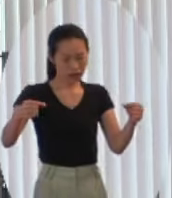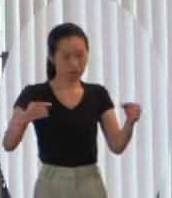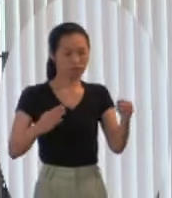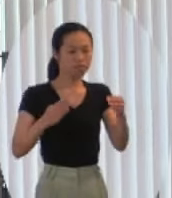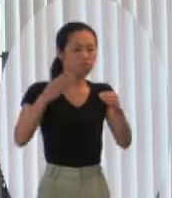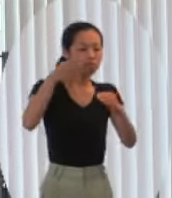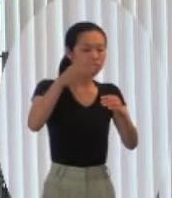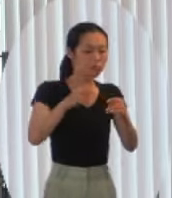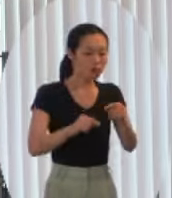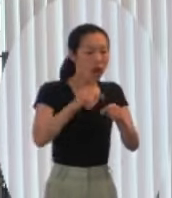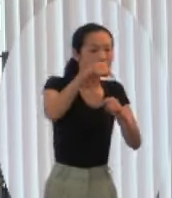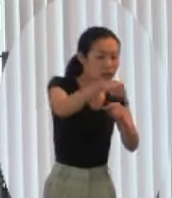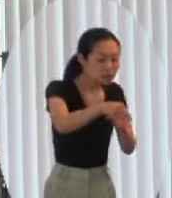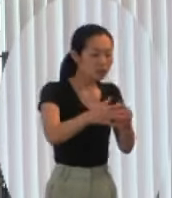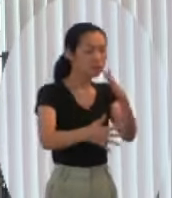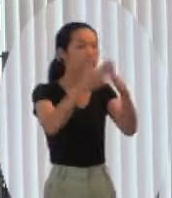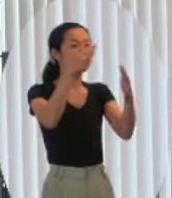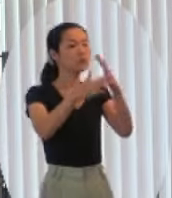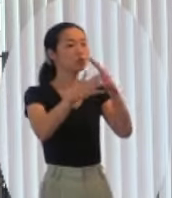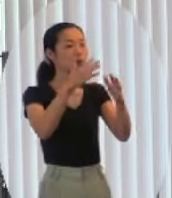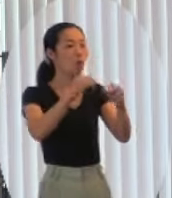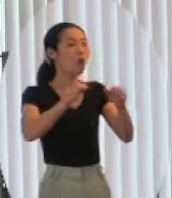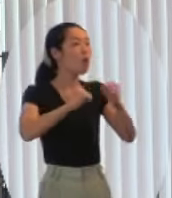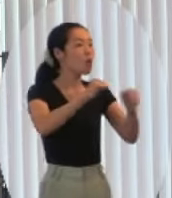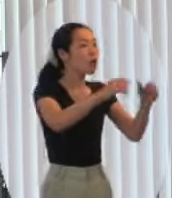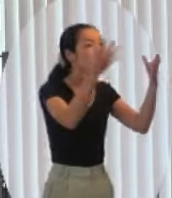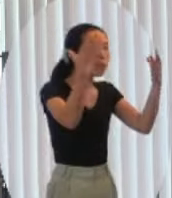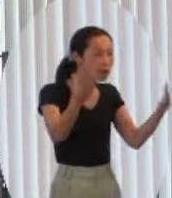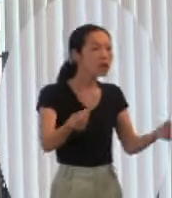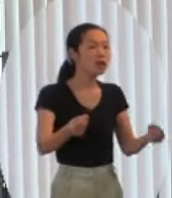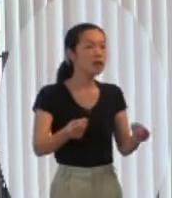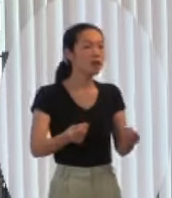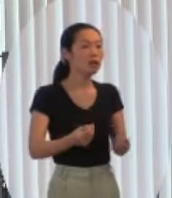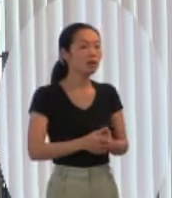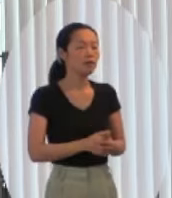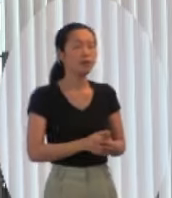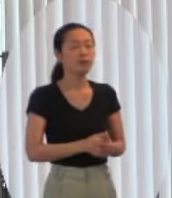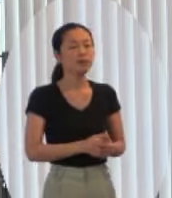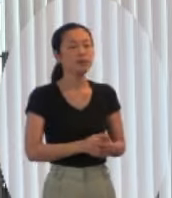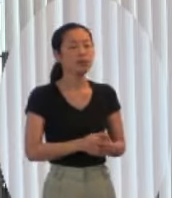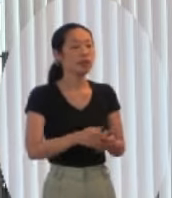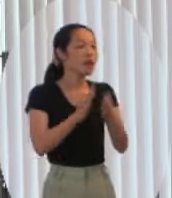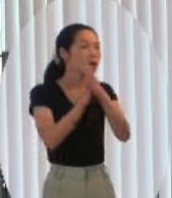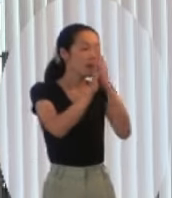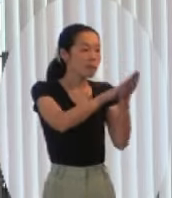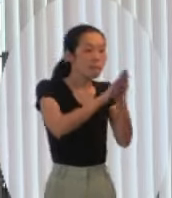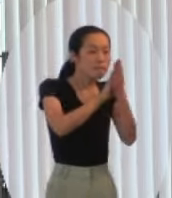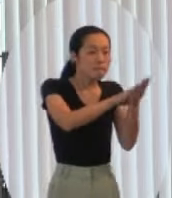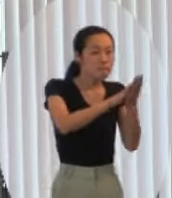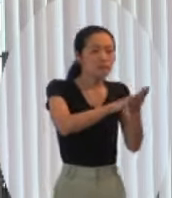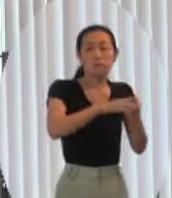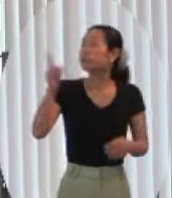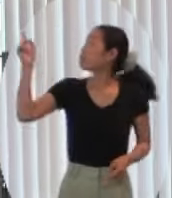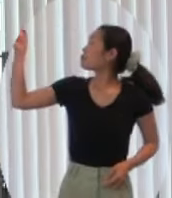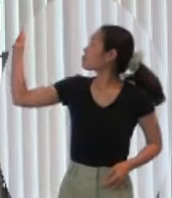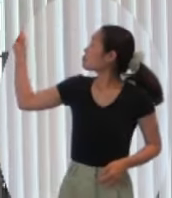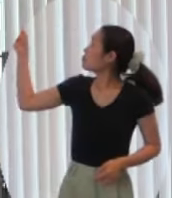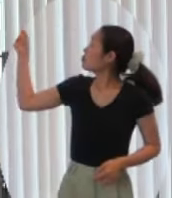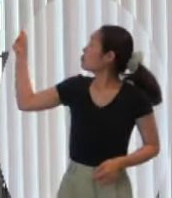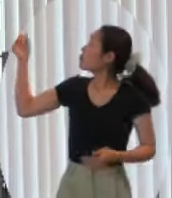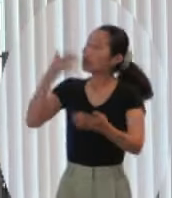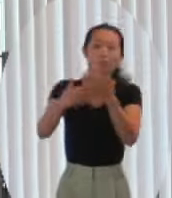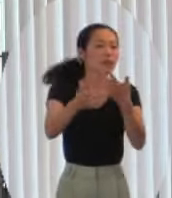紛争が行われて少なくとも25人以上の方が亡くなった、そういう紛争を経